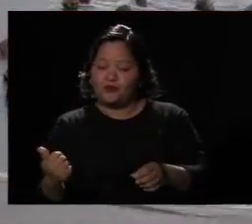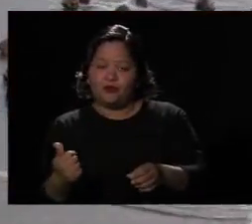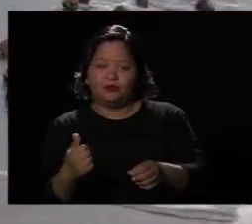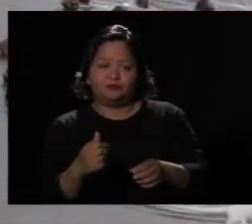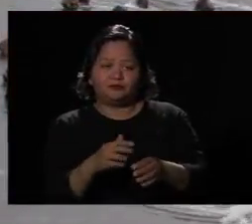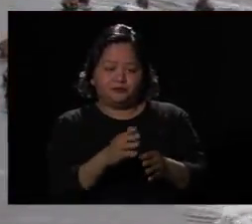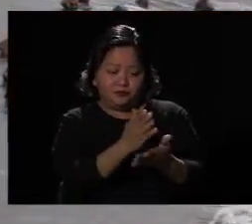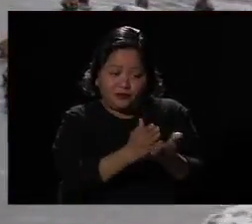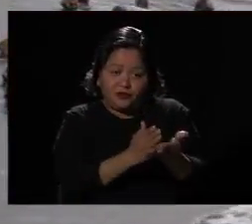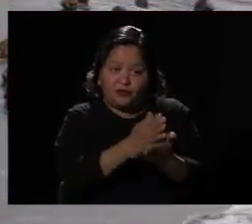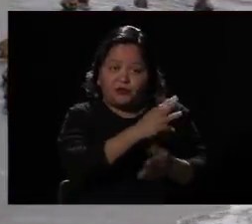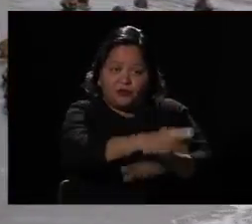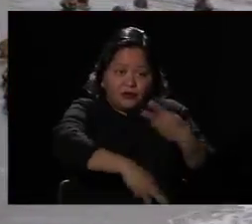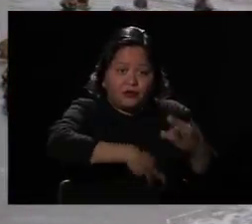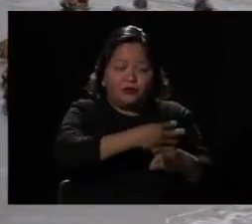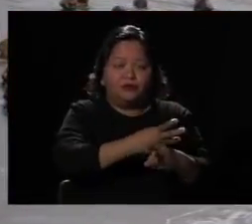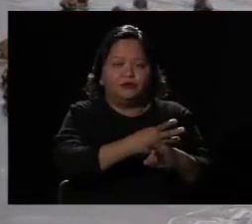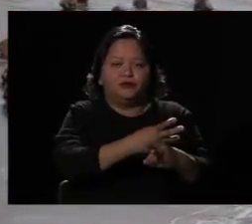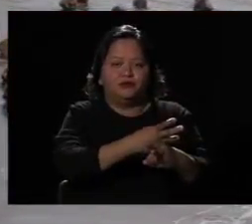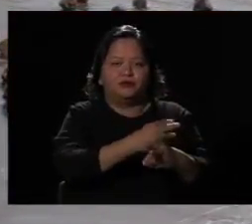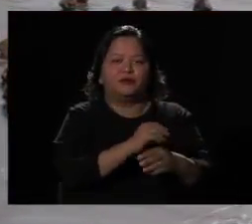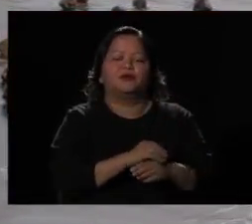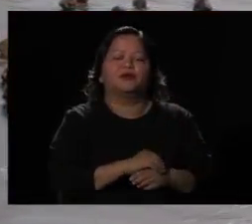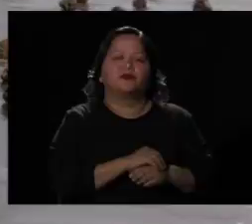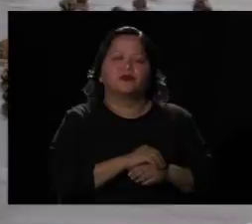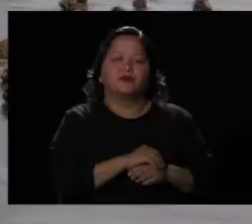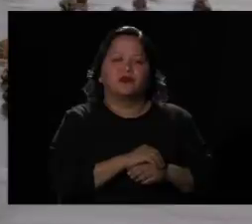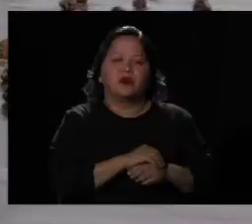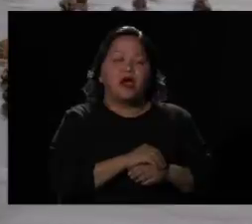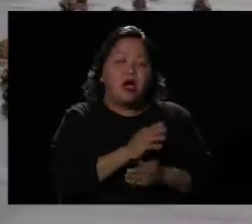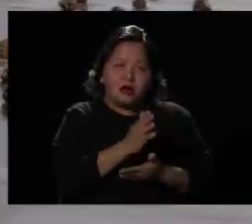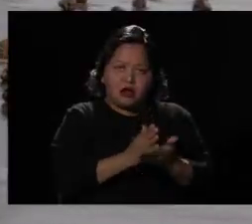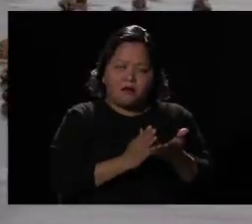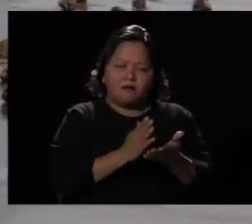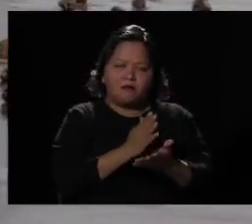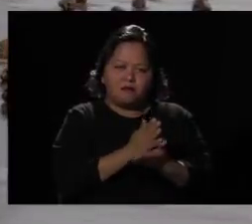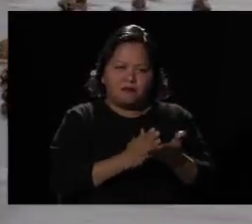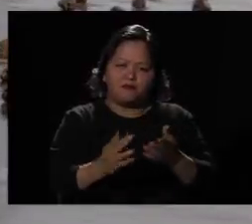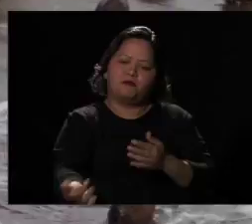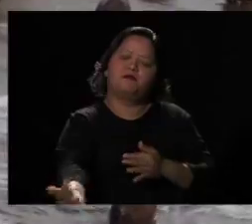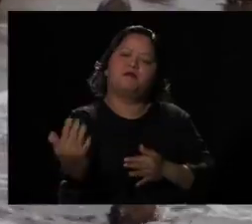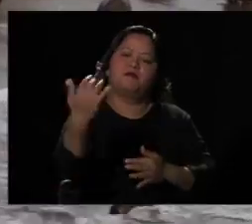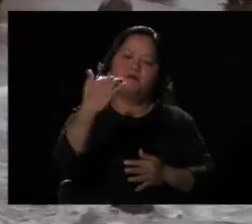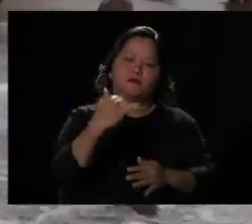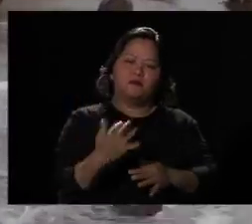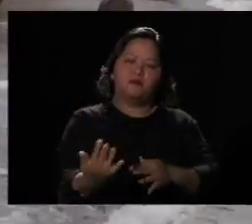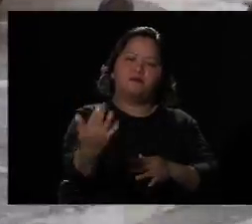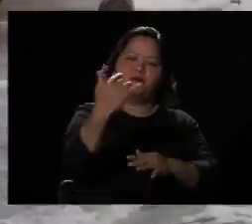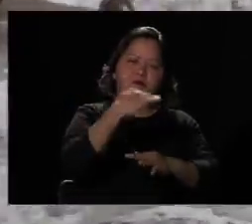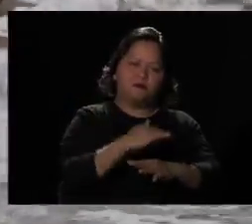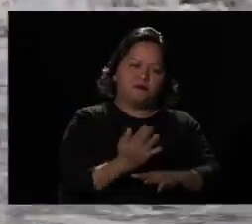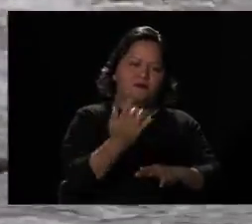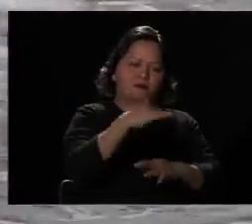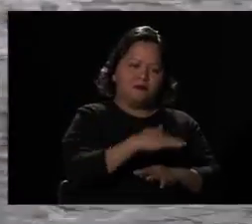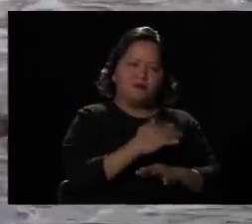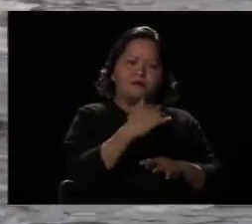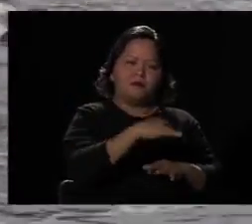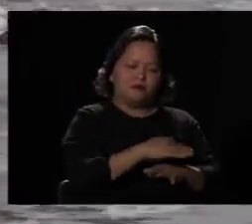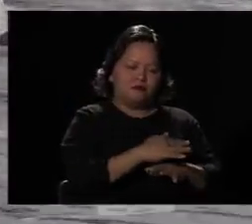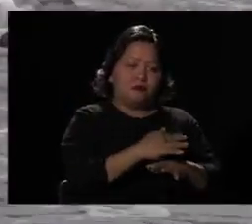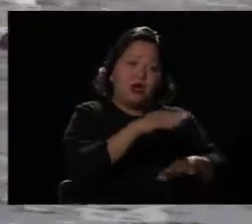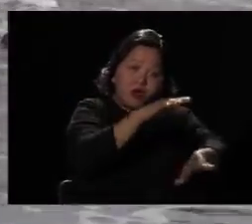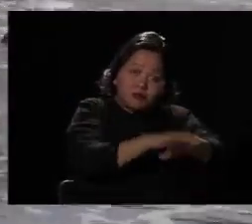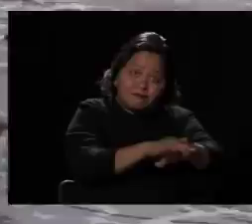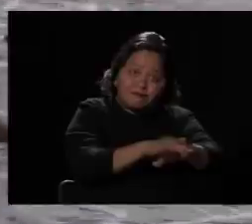Megay lokwe, man mauday gi matay hadzu, jan nizok siha, jaman maadza gi